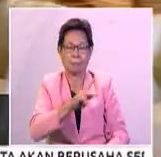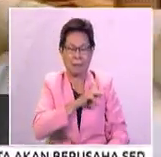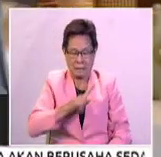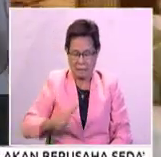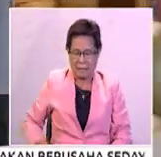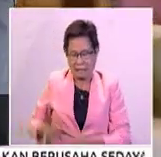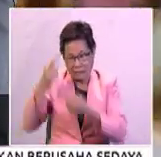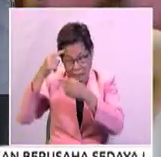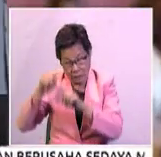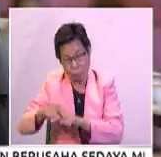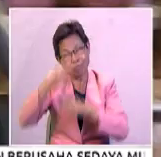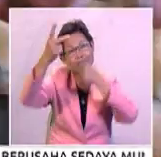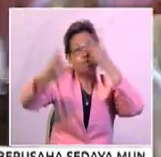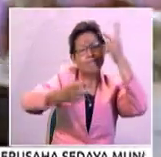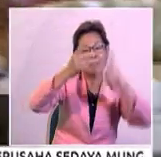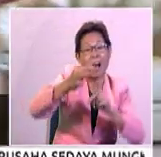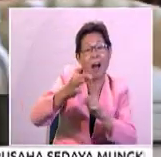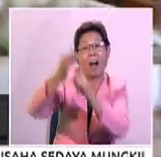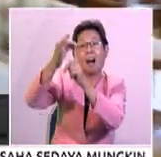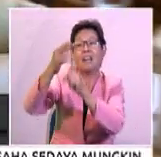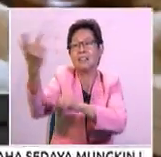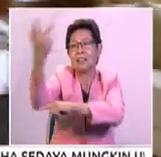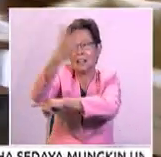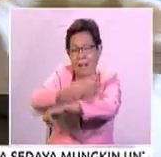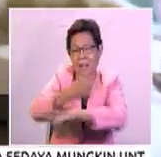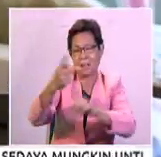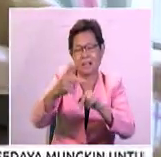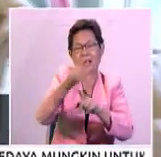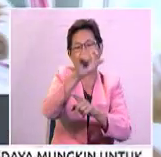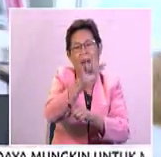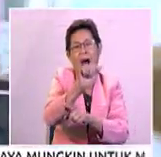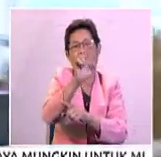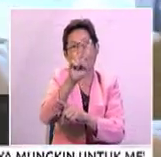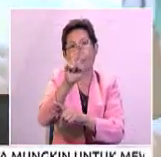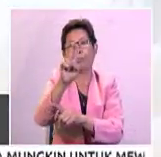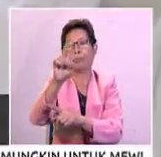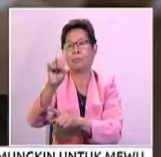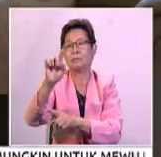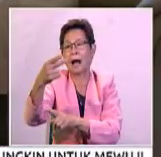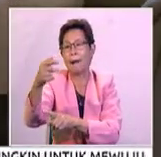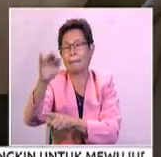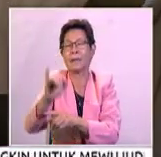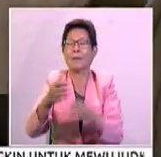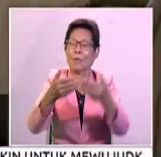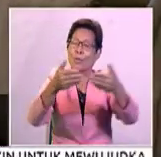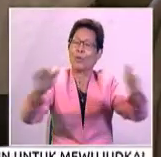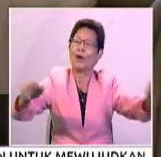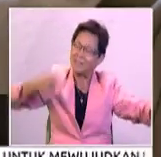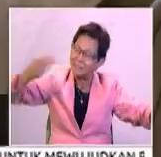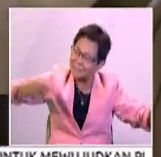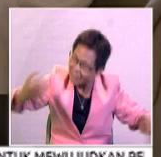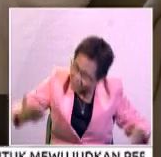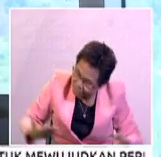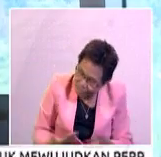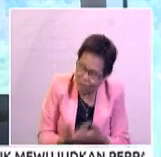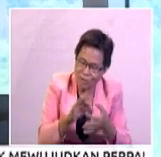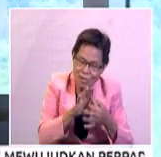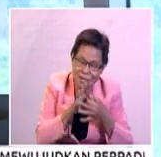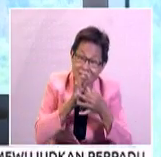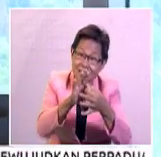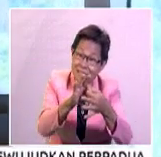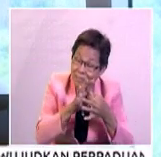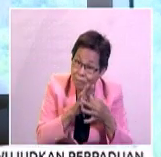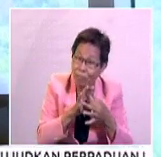Agong berkenan melakukan lawatan khas 3 hari ke Abu Dhabi. Ia membuka satu lagi lembaran baharu kerjasama sedia